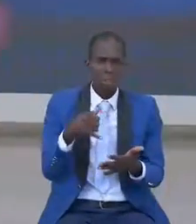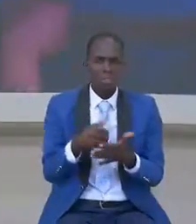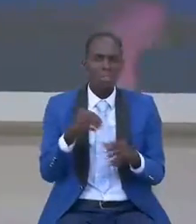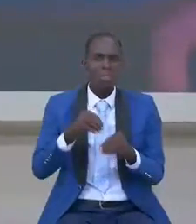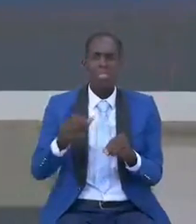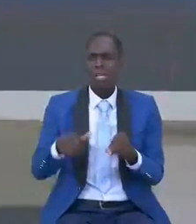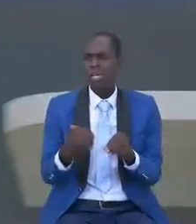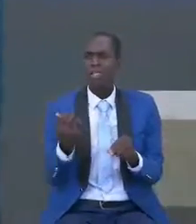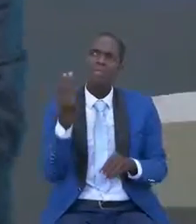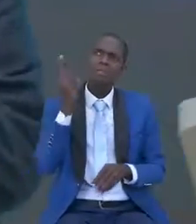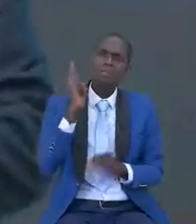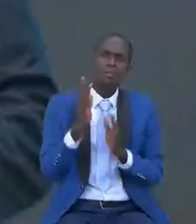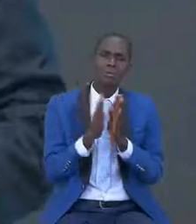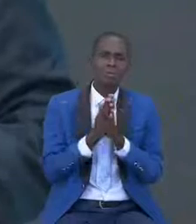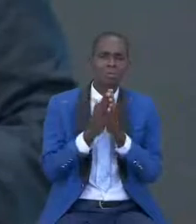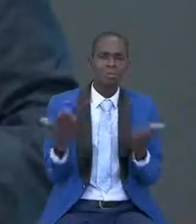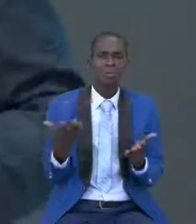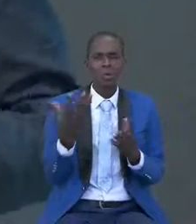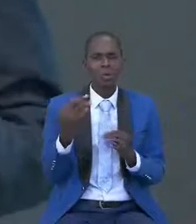lu ça dans l'histoire.